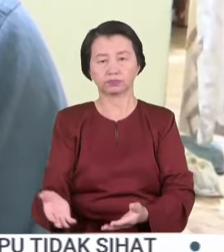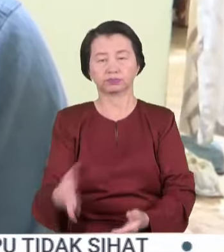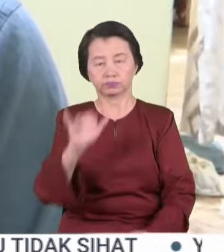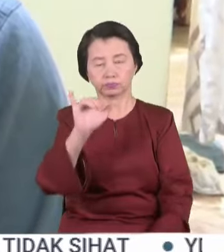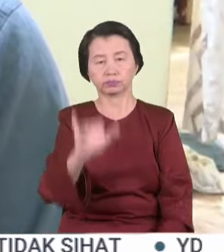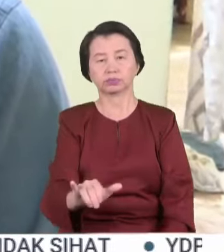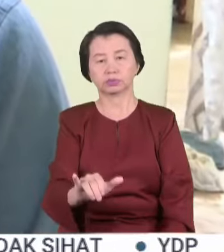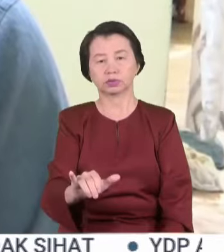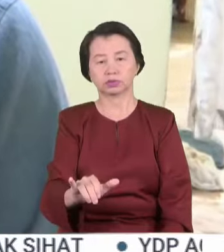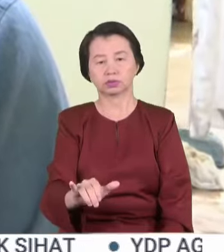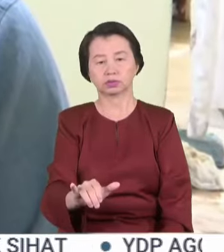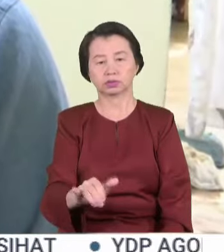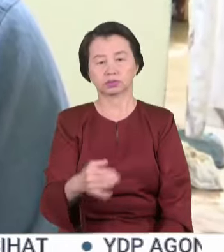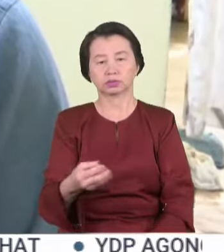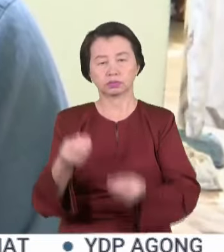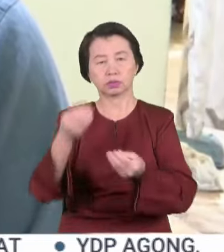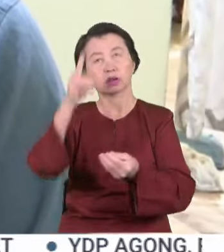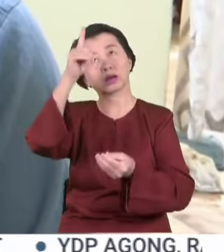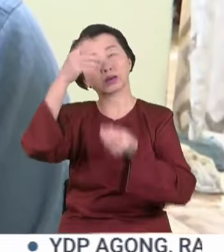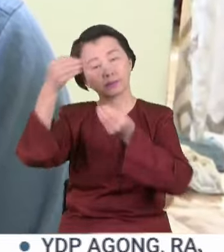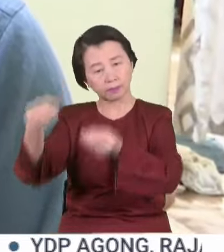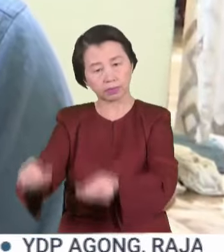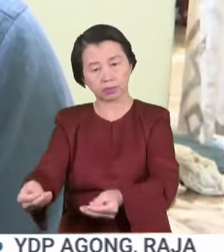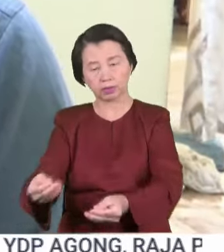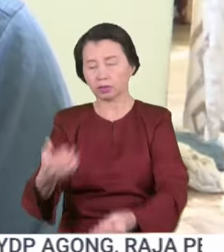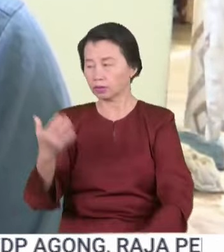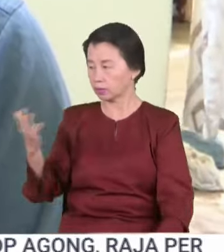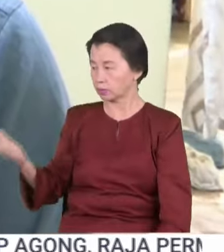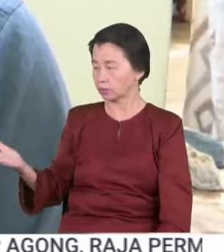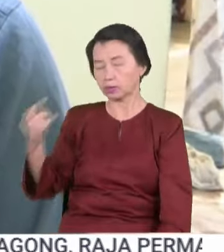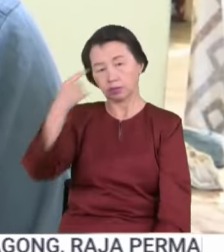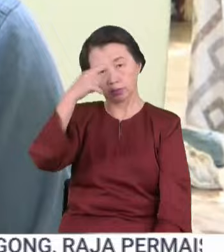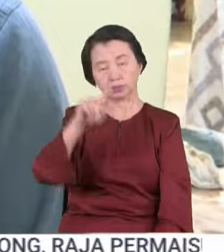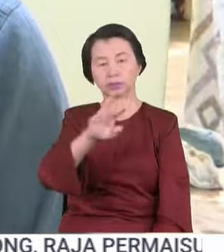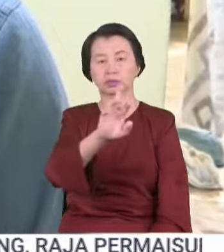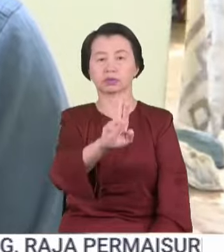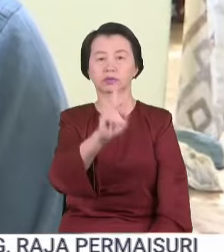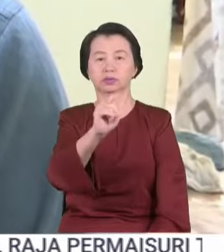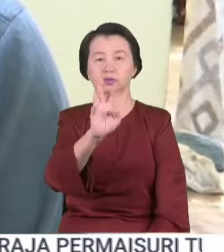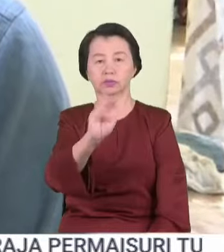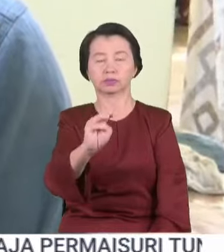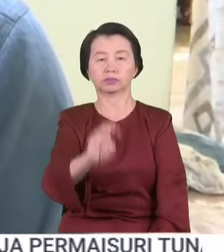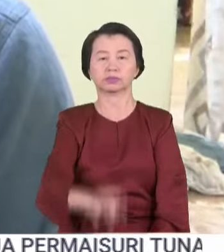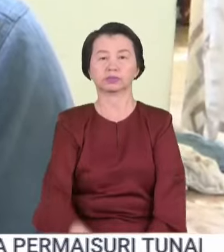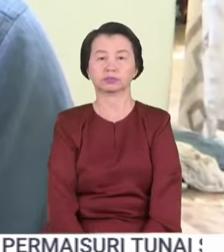yang diberikan. Firdaus Mokhtar, RTM.